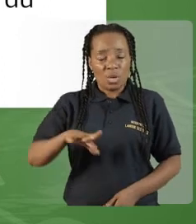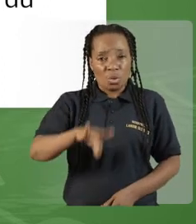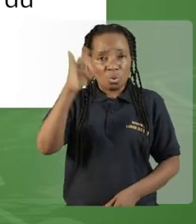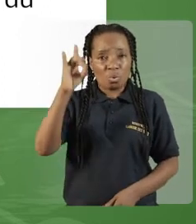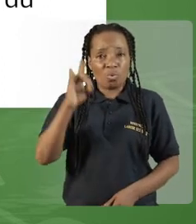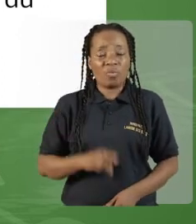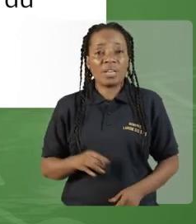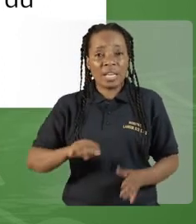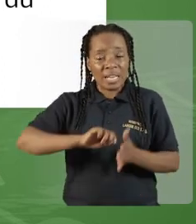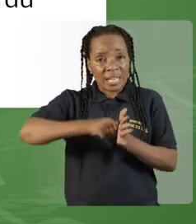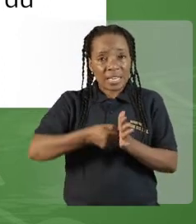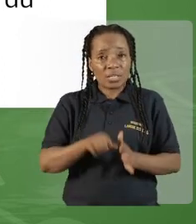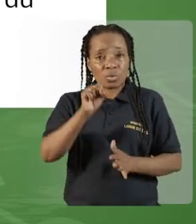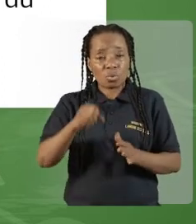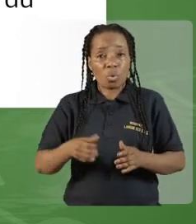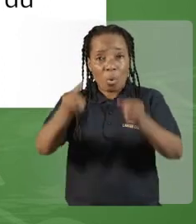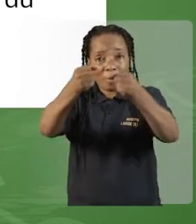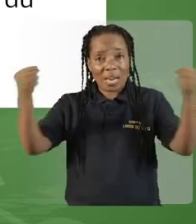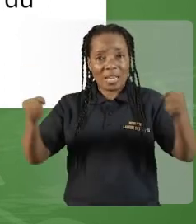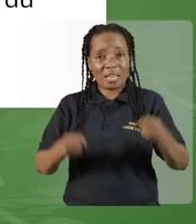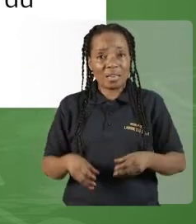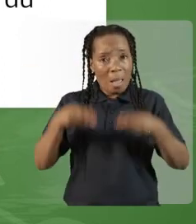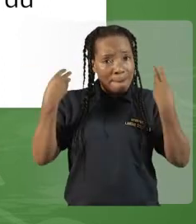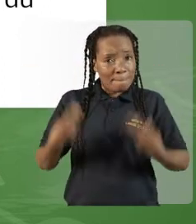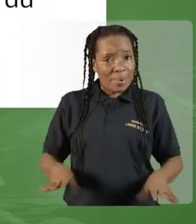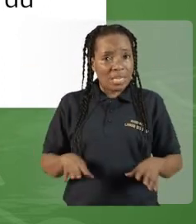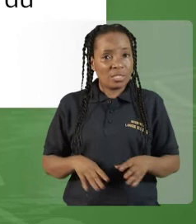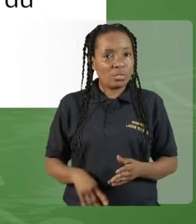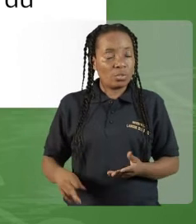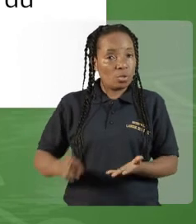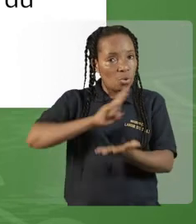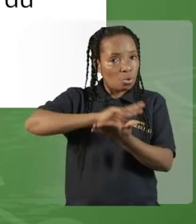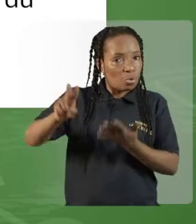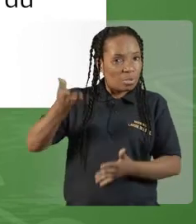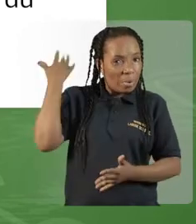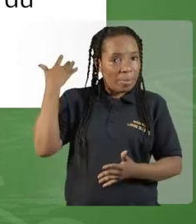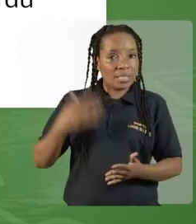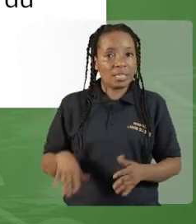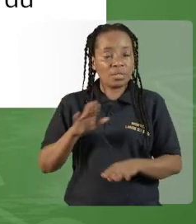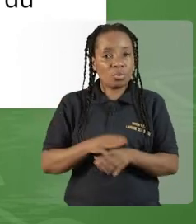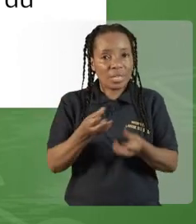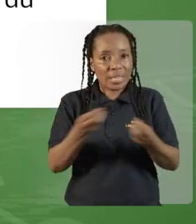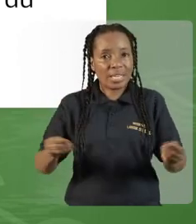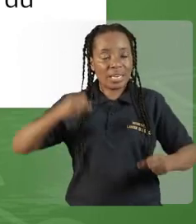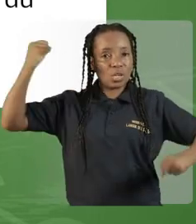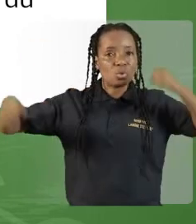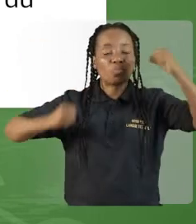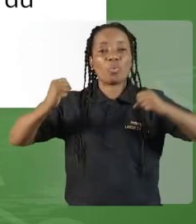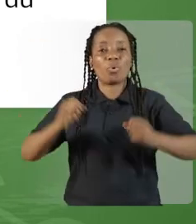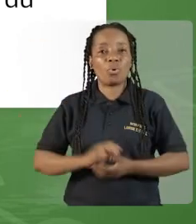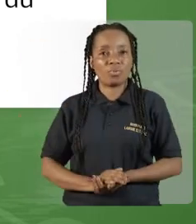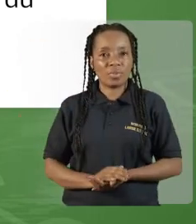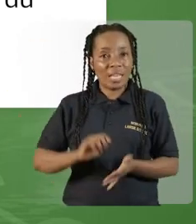clé de son placard qu'il a égaré il y a 2 semaines sur le terrain d'EPS. La clé